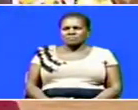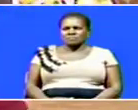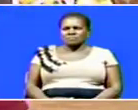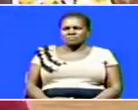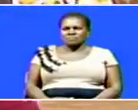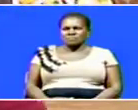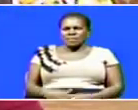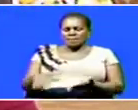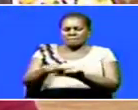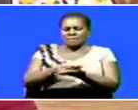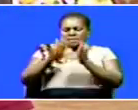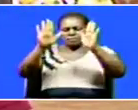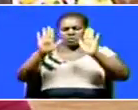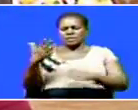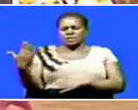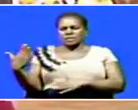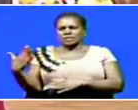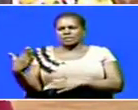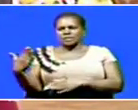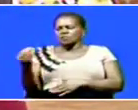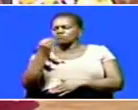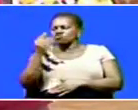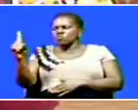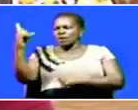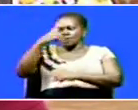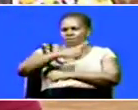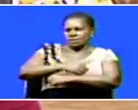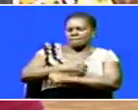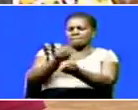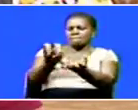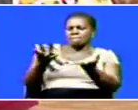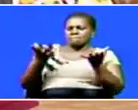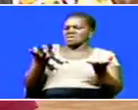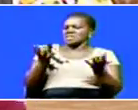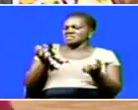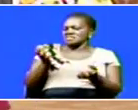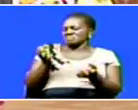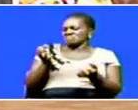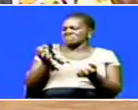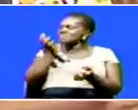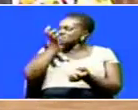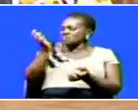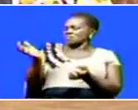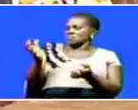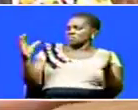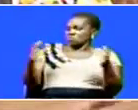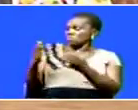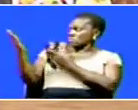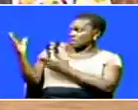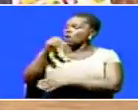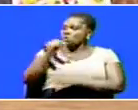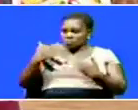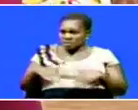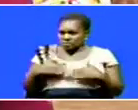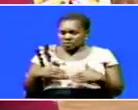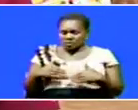For the basic of necessities such as a meal a day, which many may take for granted, for this group of old people